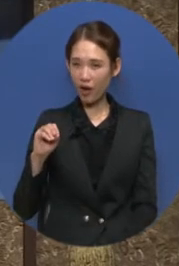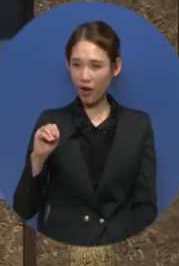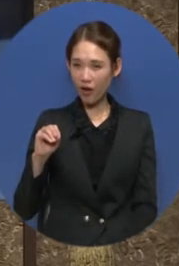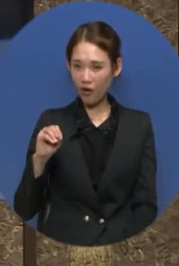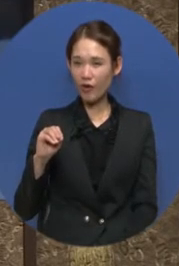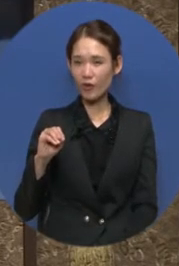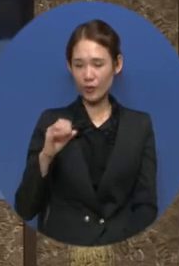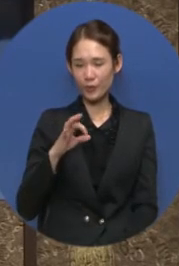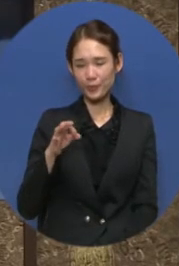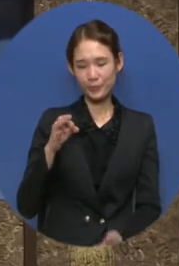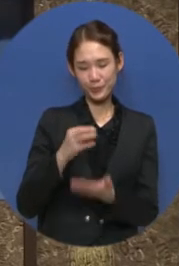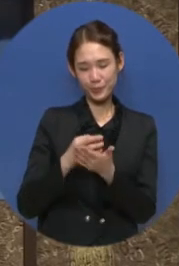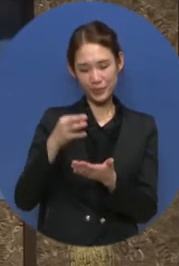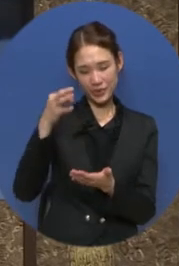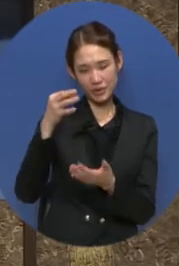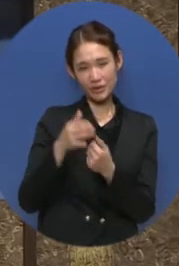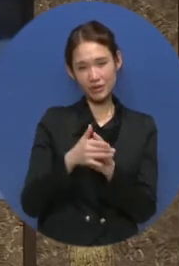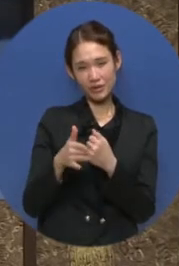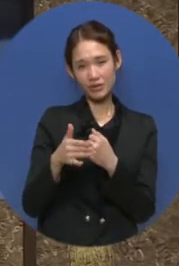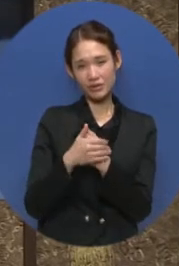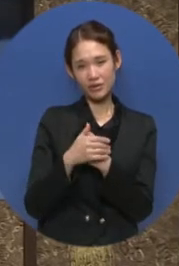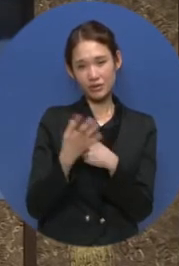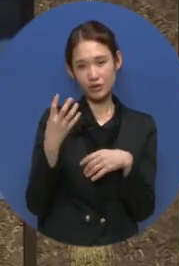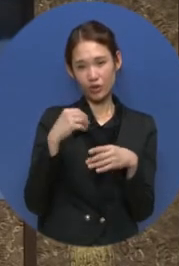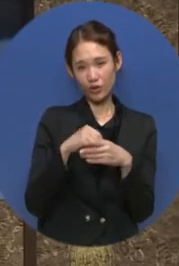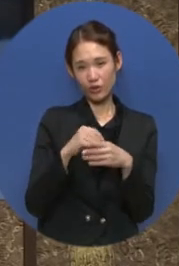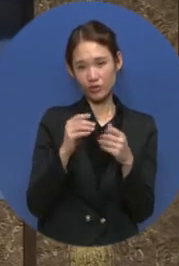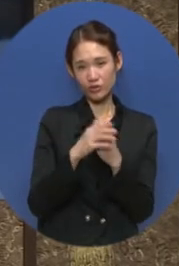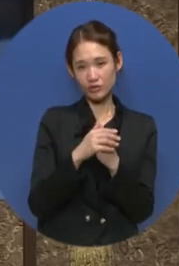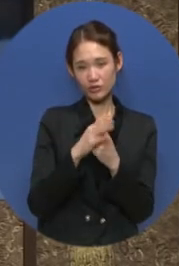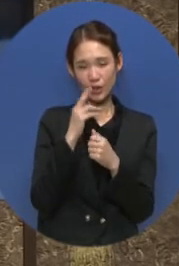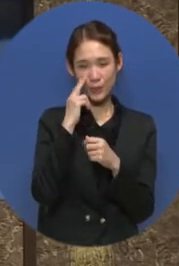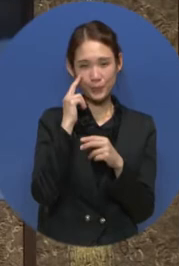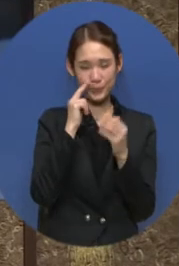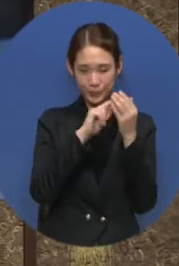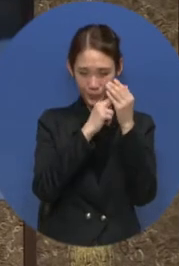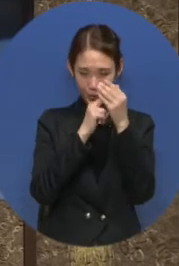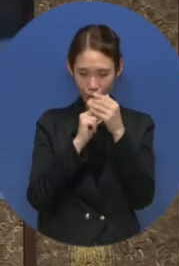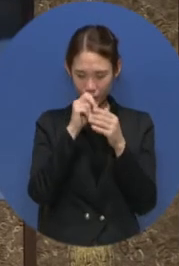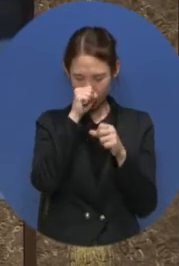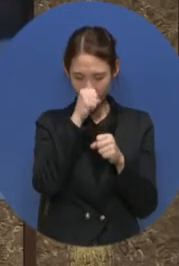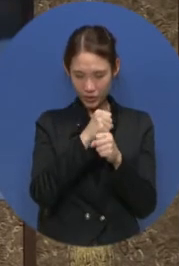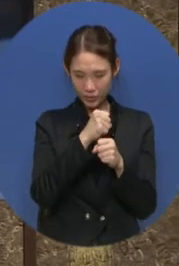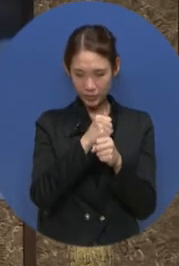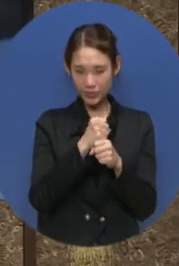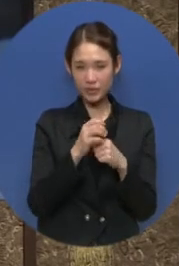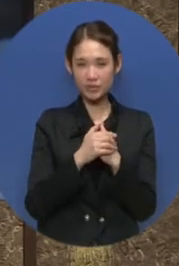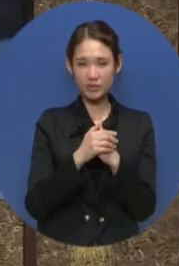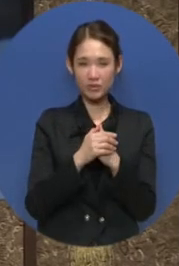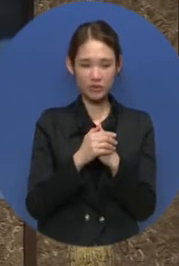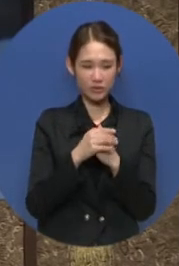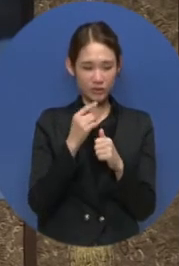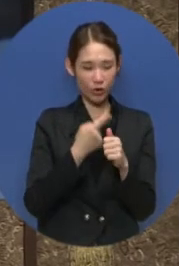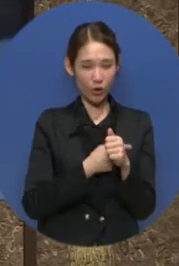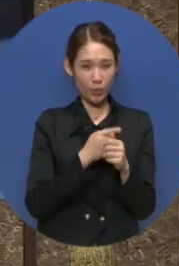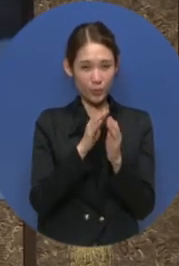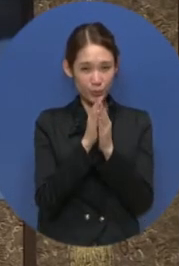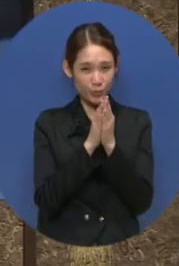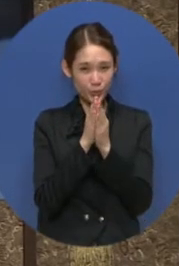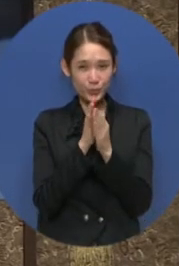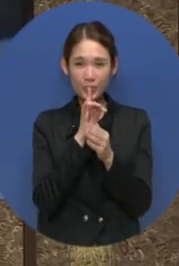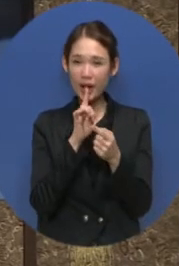네. 그런 마유 산양유를 저희가 넣어서 미용에 좋게 만드는 거고요. 예. 천연 비누는 말 그대로 이제